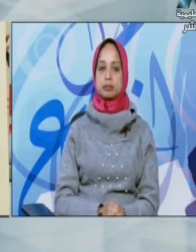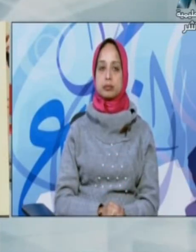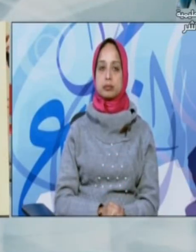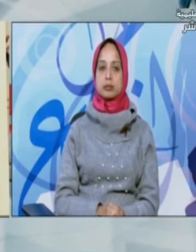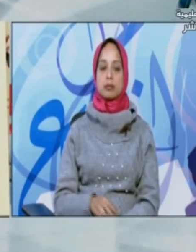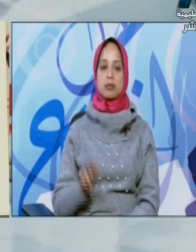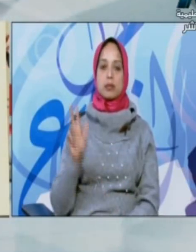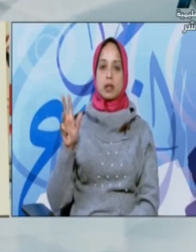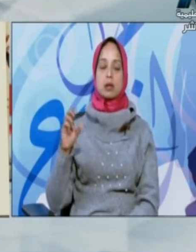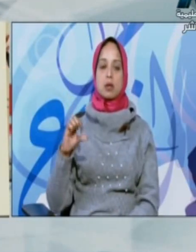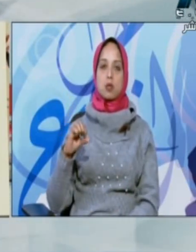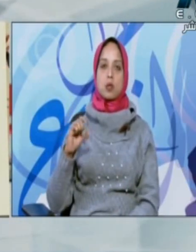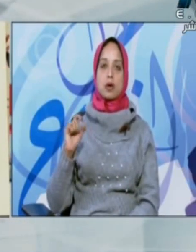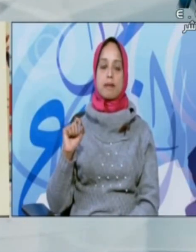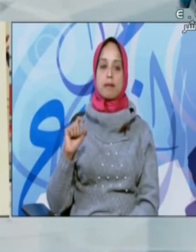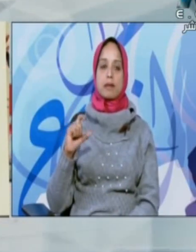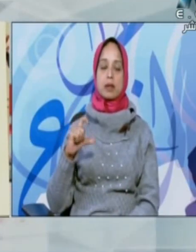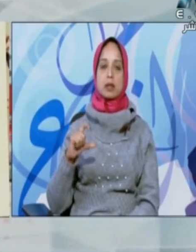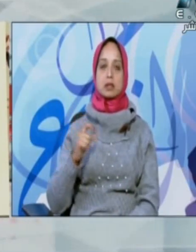الوفد